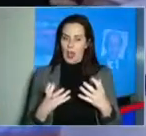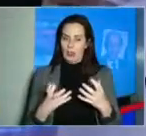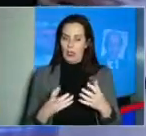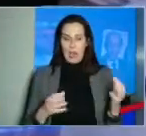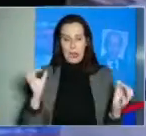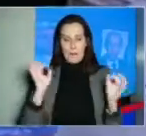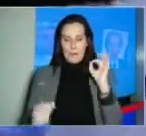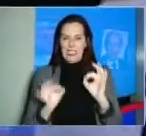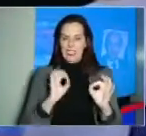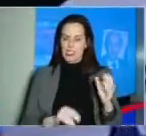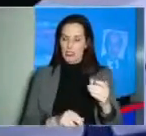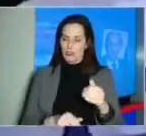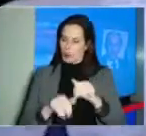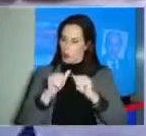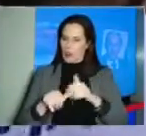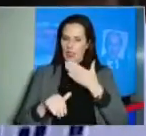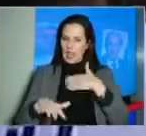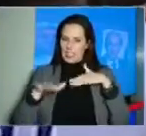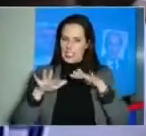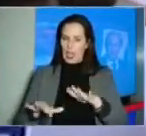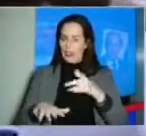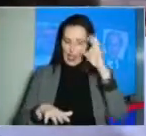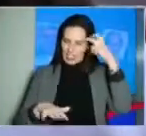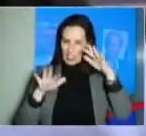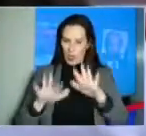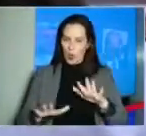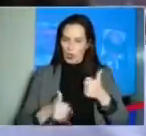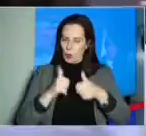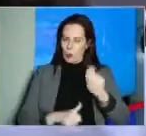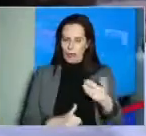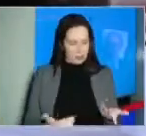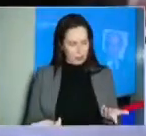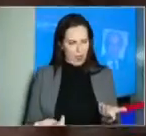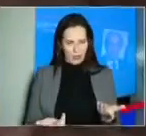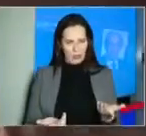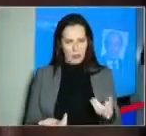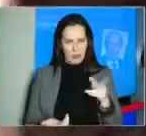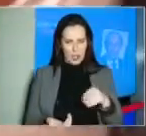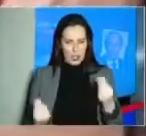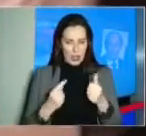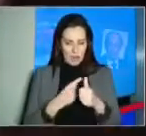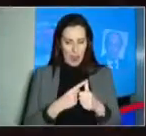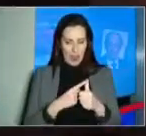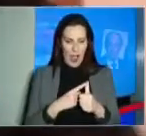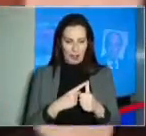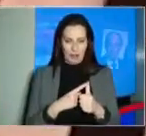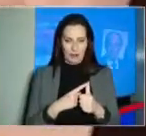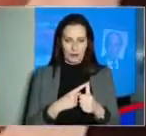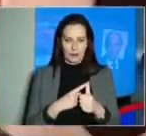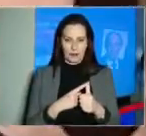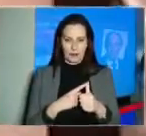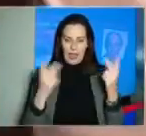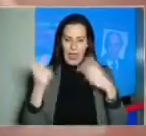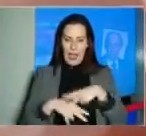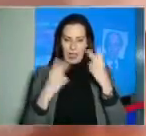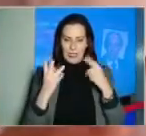שמסיתה לגזענות, ששולל את האופי הדמוקרטי של המדינה, לרוץ לכנסת. אז יש את העניין האחד של ההסכם